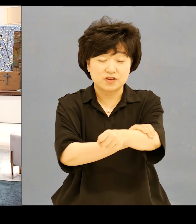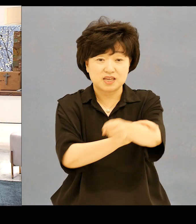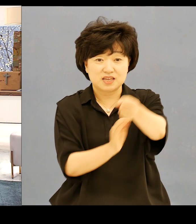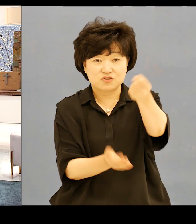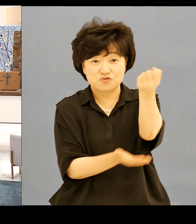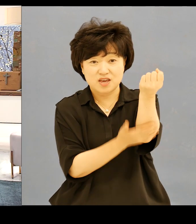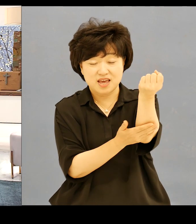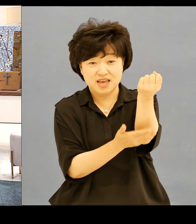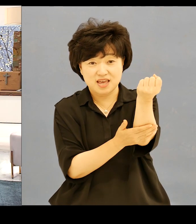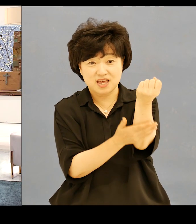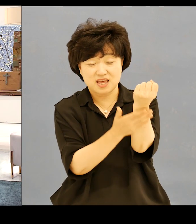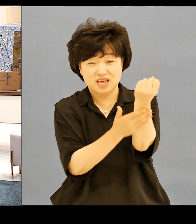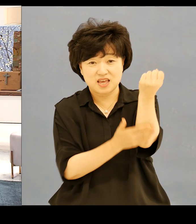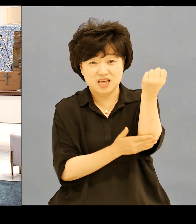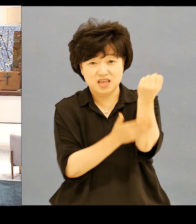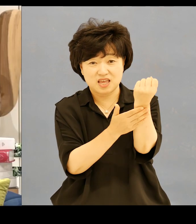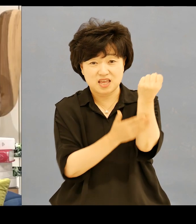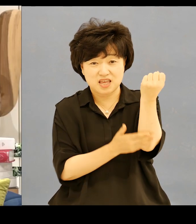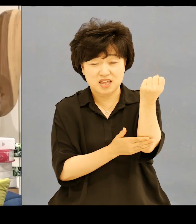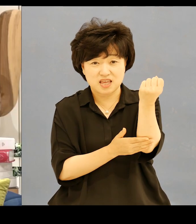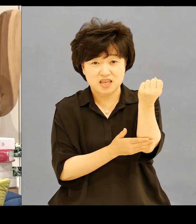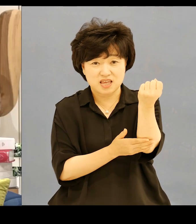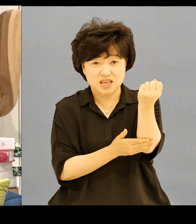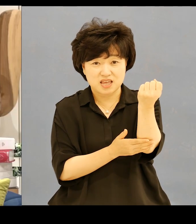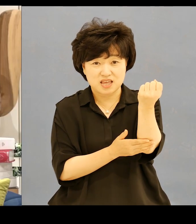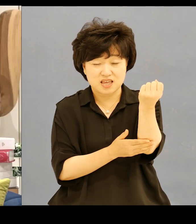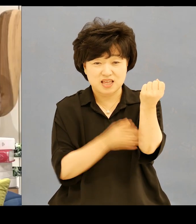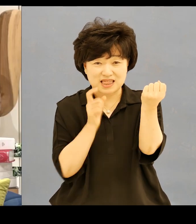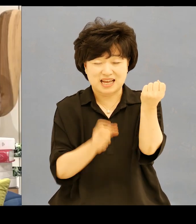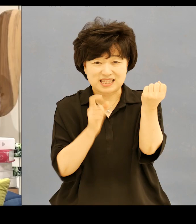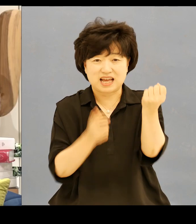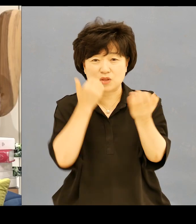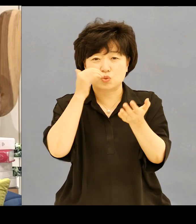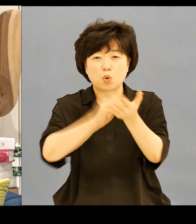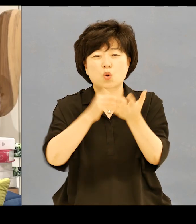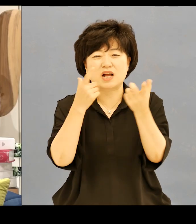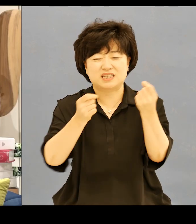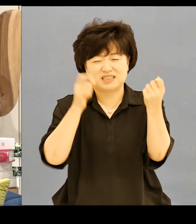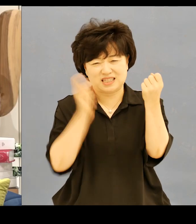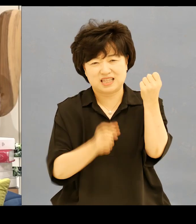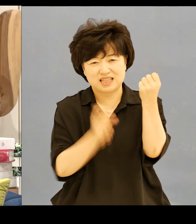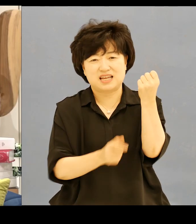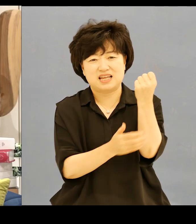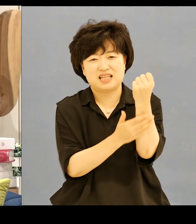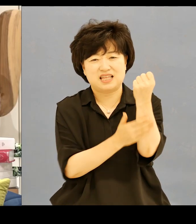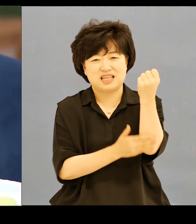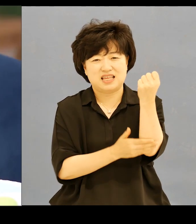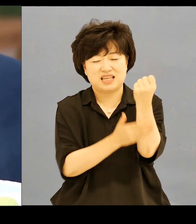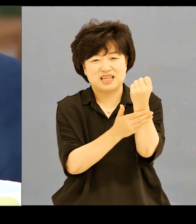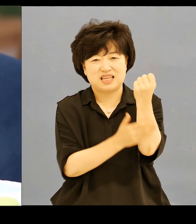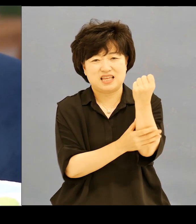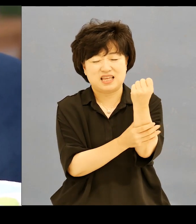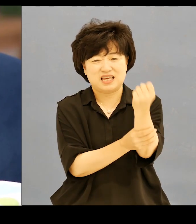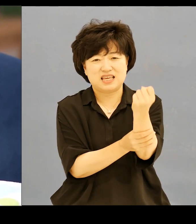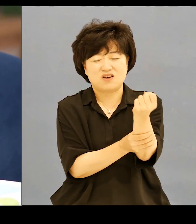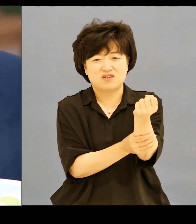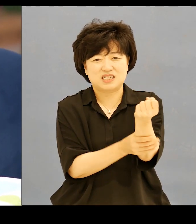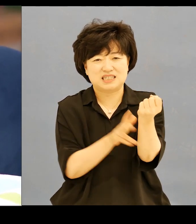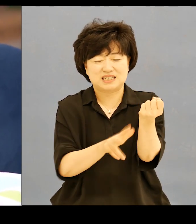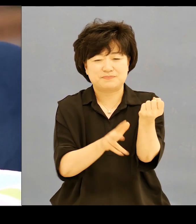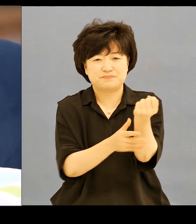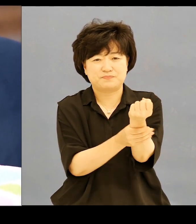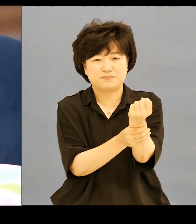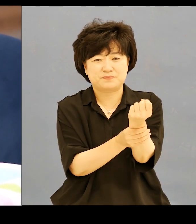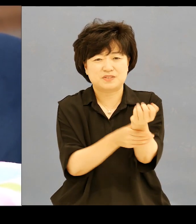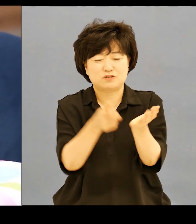여기 뒤에 보시면 이게 이제 돌덩이처럼 굳어 있거든요. 근데 이거를 지금 해야